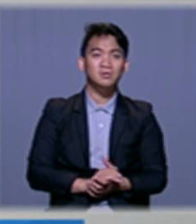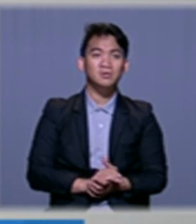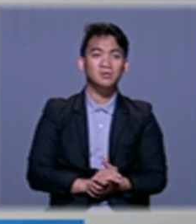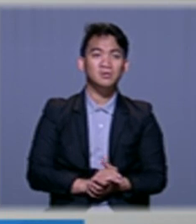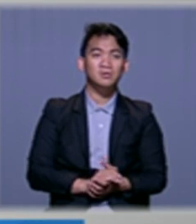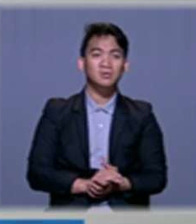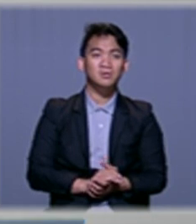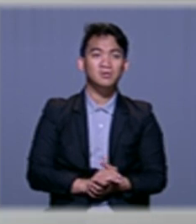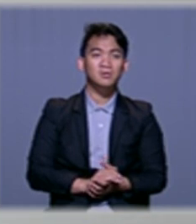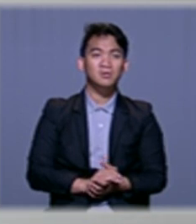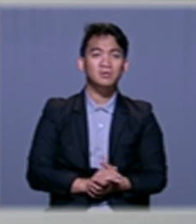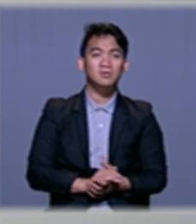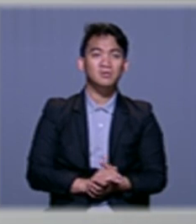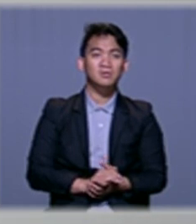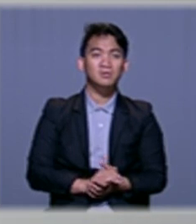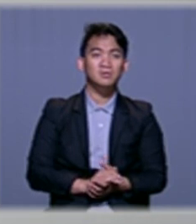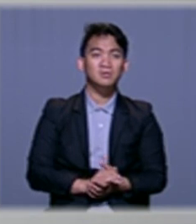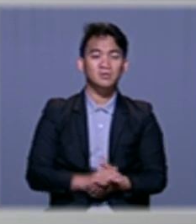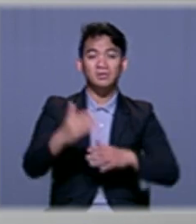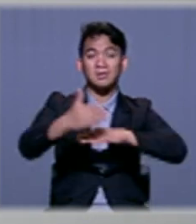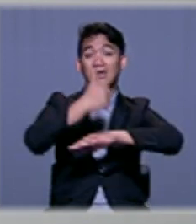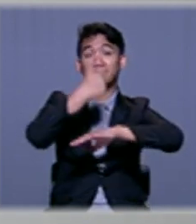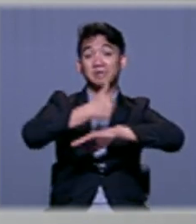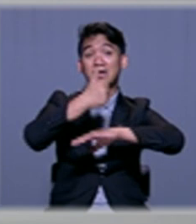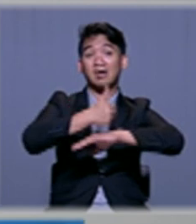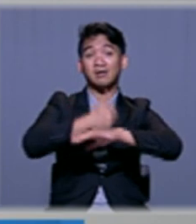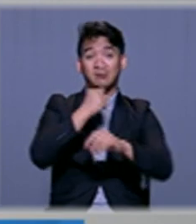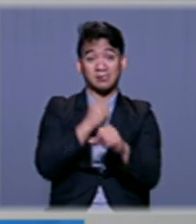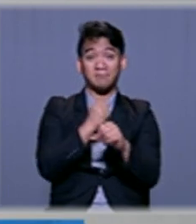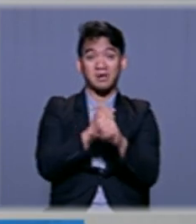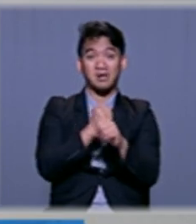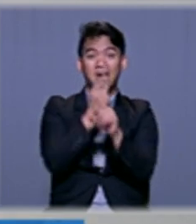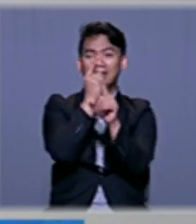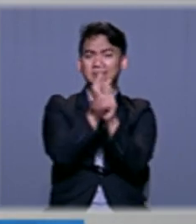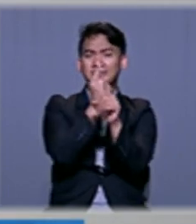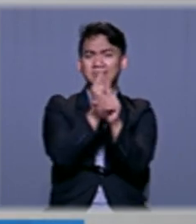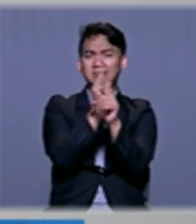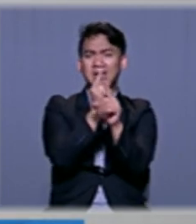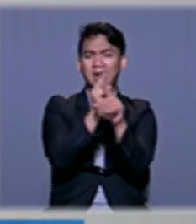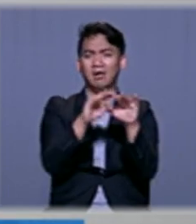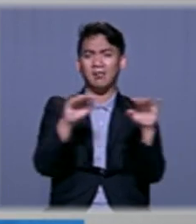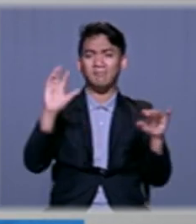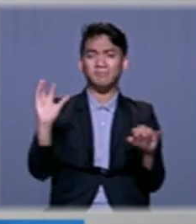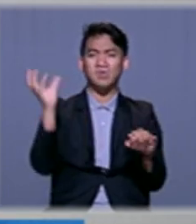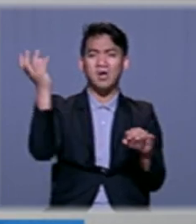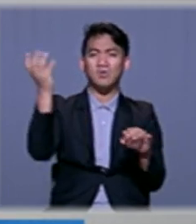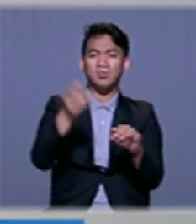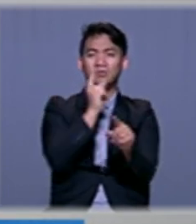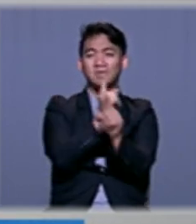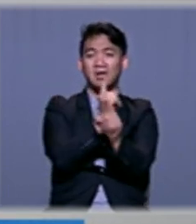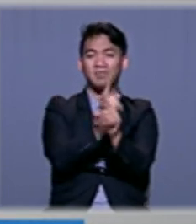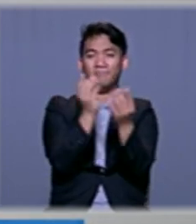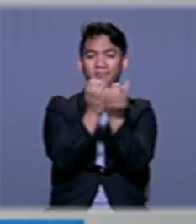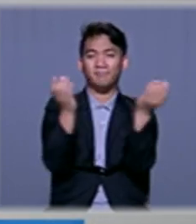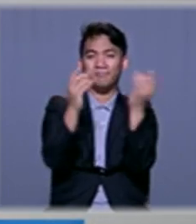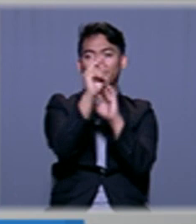การเม ืองเรียนท่านอย่างนี้ฮะในเรื่องเอกสิทธิ์ทางการเมืองเนี่ยมันเป็นหลักเกณฑ์สากลอยู่ในรัฐธรรมนูญอยู่แล้วว่าในการท